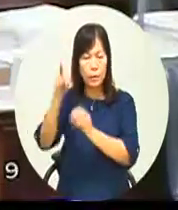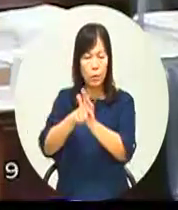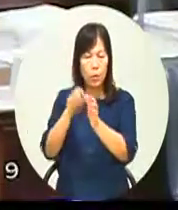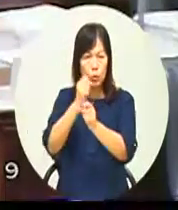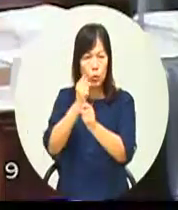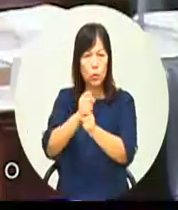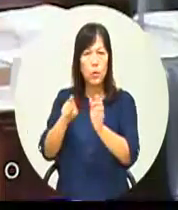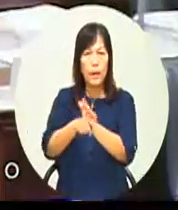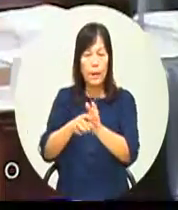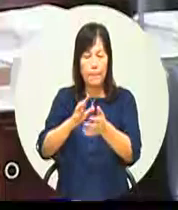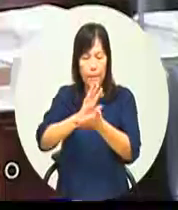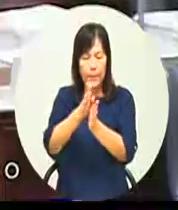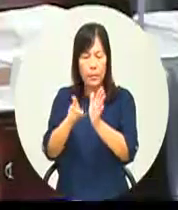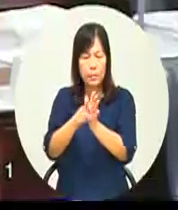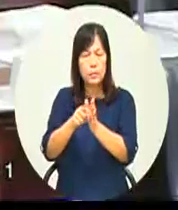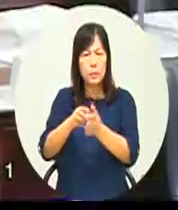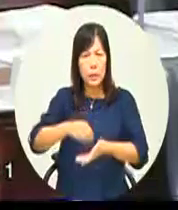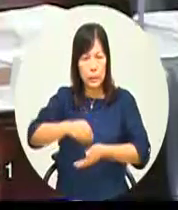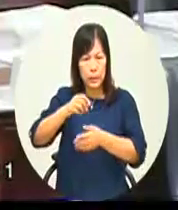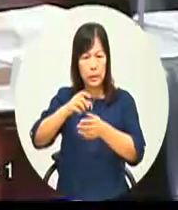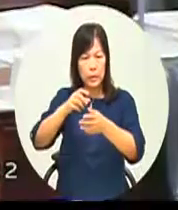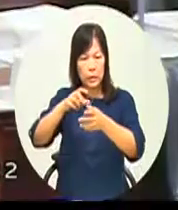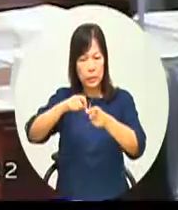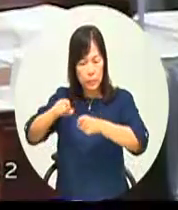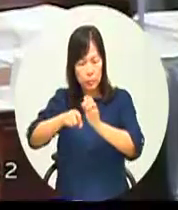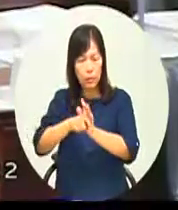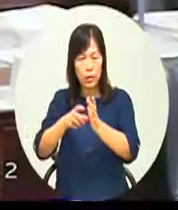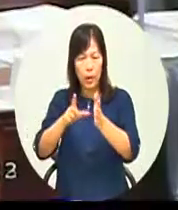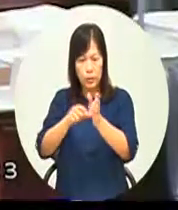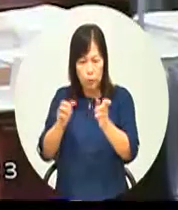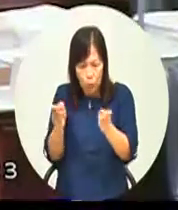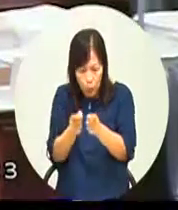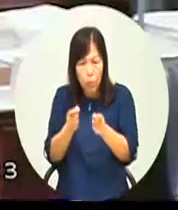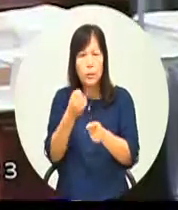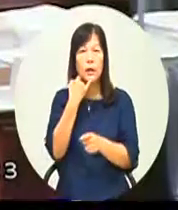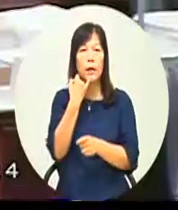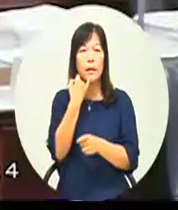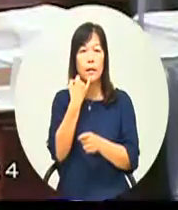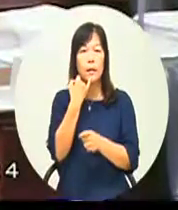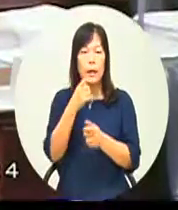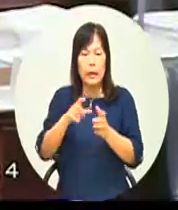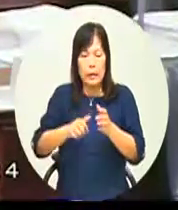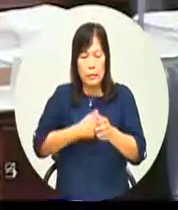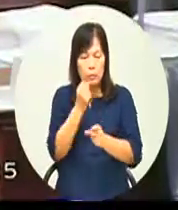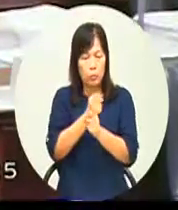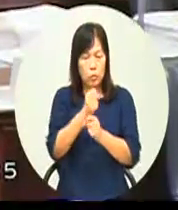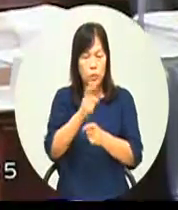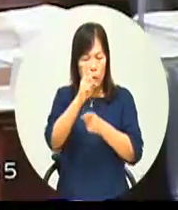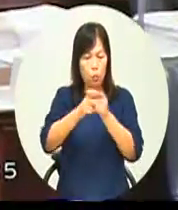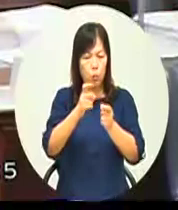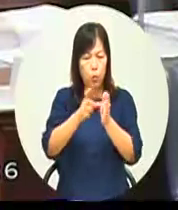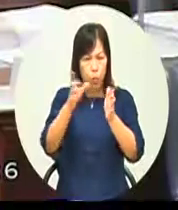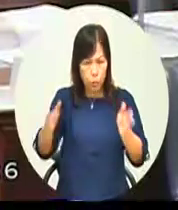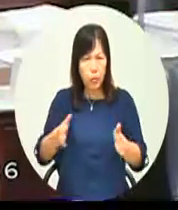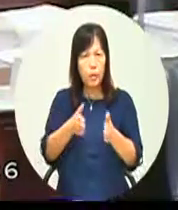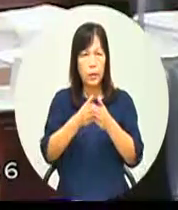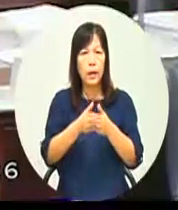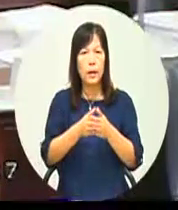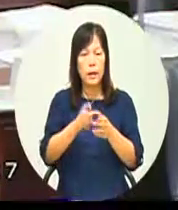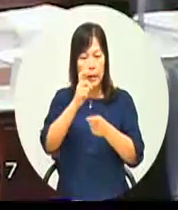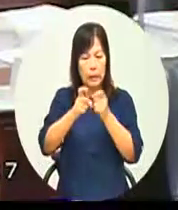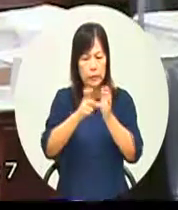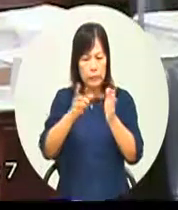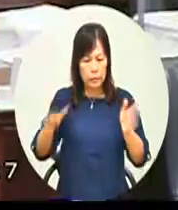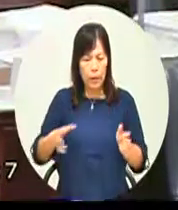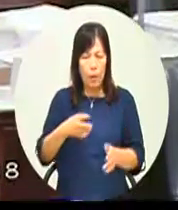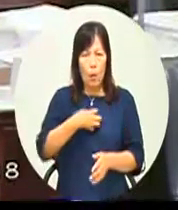那个刚刚我所提到的，从提出计划到实质的落成、实质的执行，需要十年的时间，就当作科